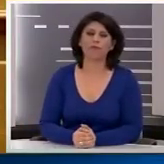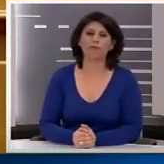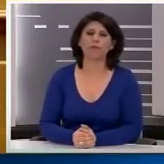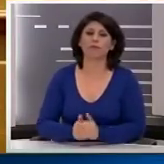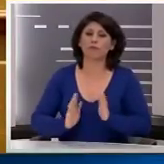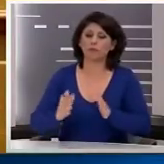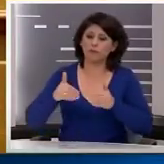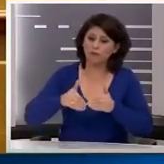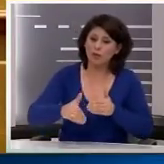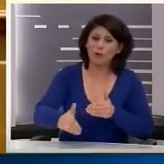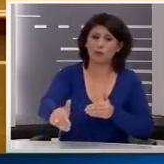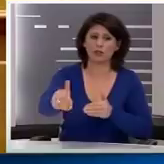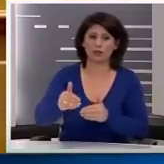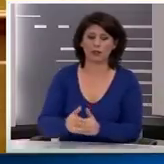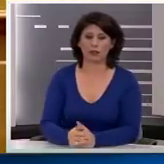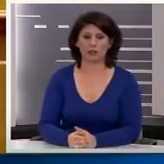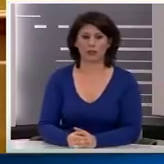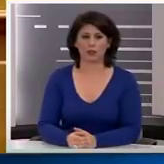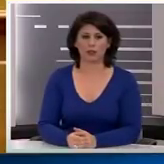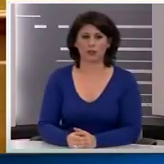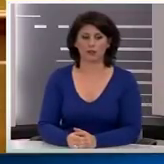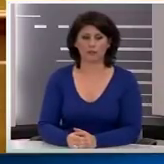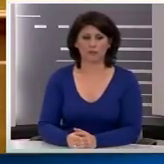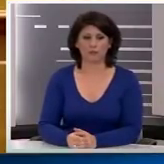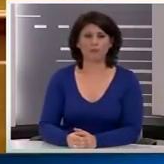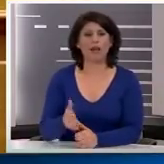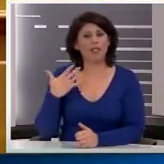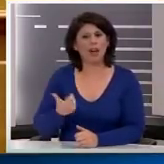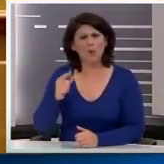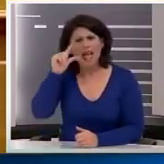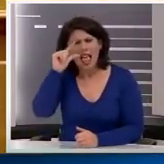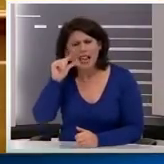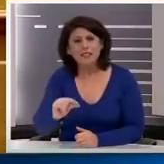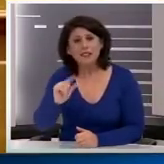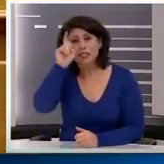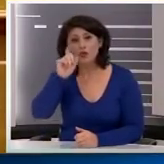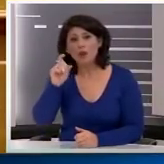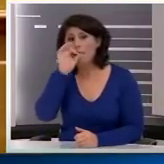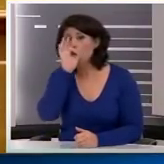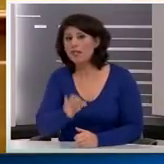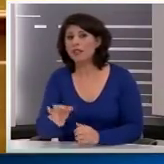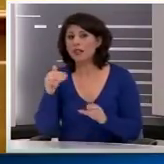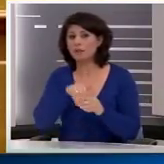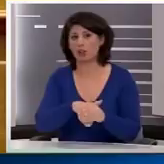μια προοπτική όπου θα έχουμε ελαχιστοποιημένη ή και μηδενική συμμετοχή